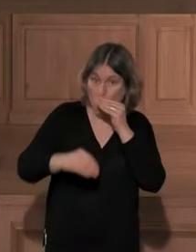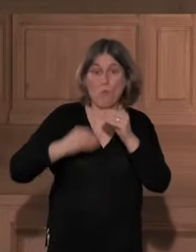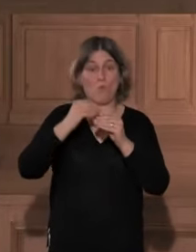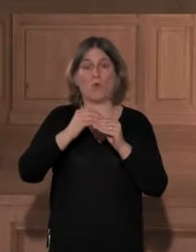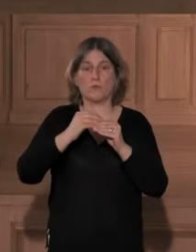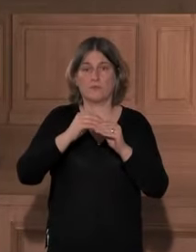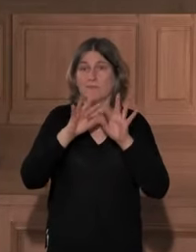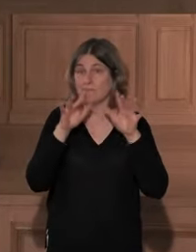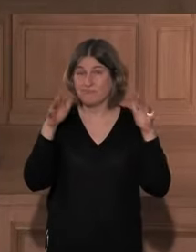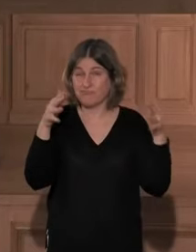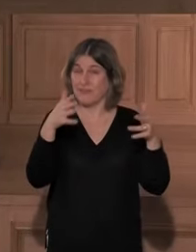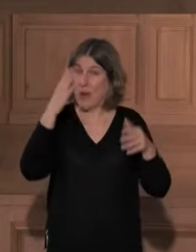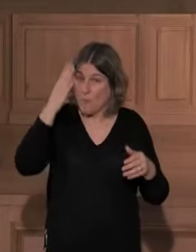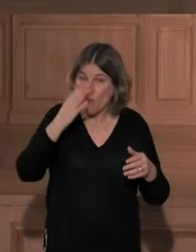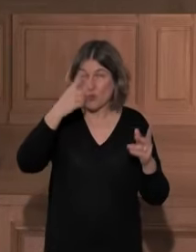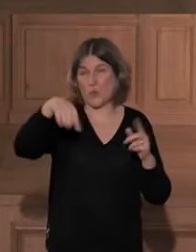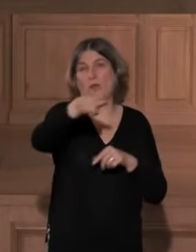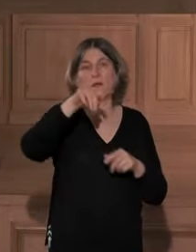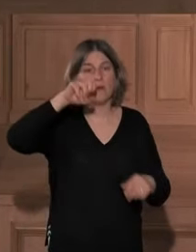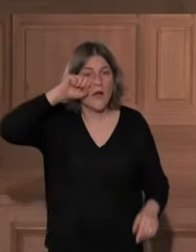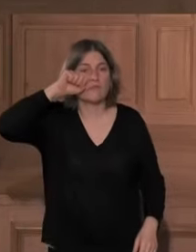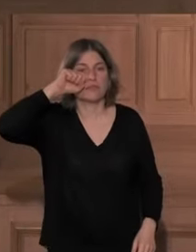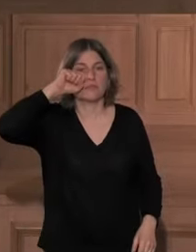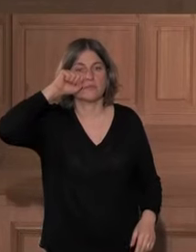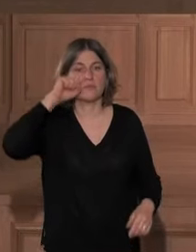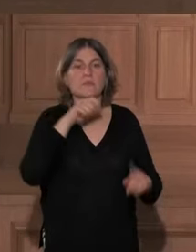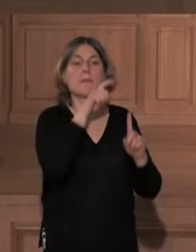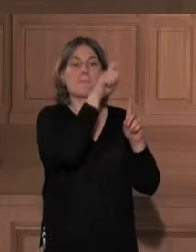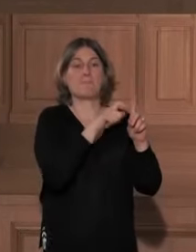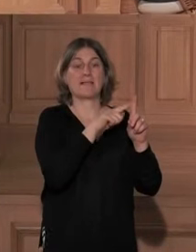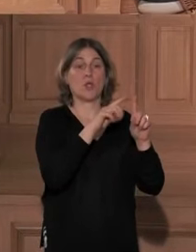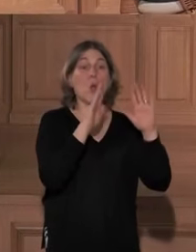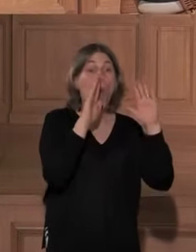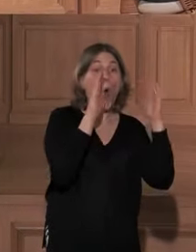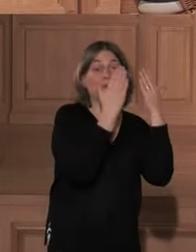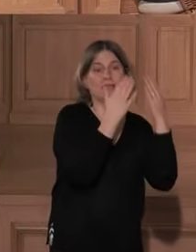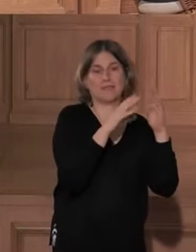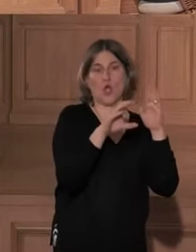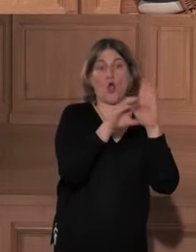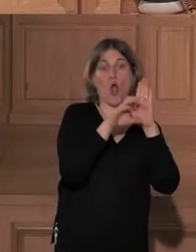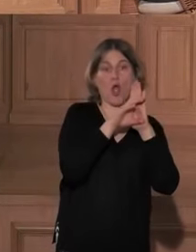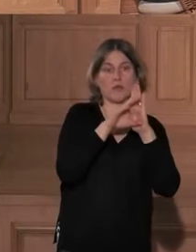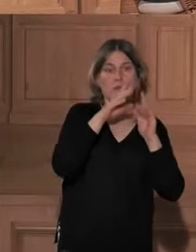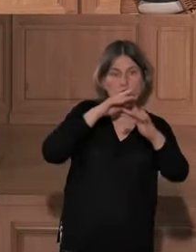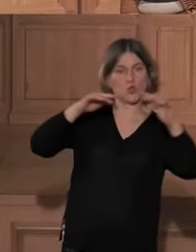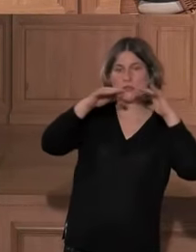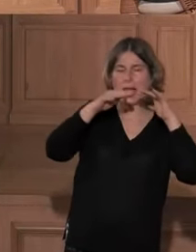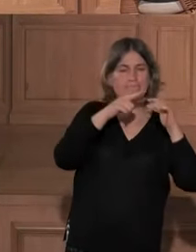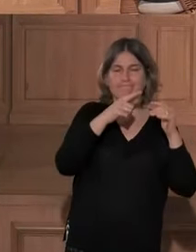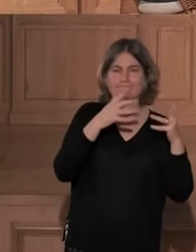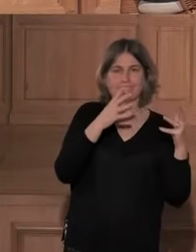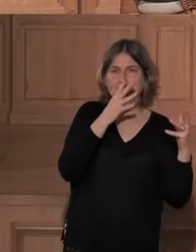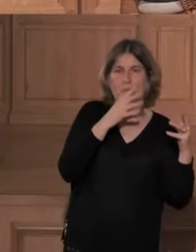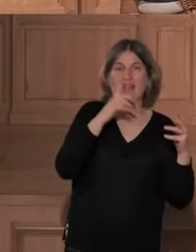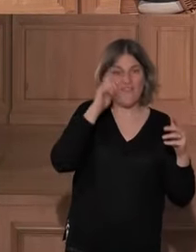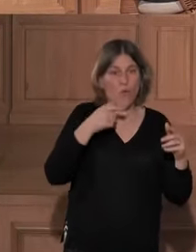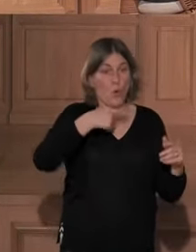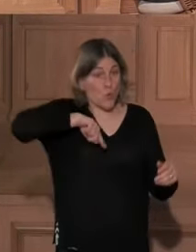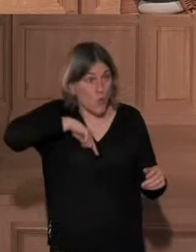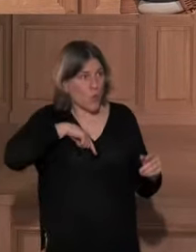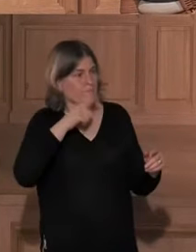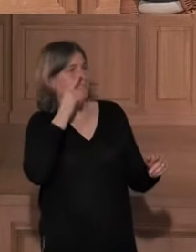besoin. En fait, l'autisme, lui, il ne peut pas comprendre nos codes. C'est à nous, tous, de comprendre leurs codes comme à